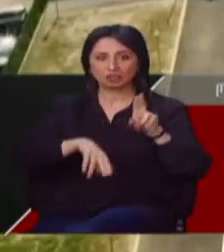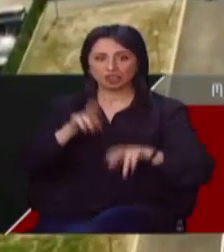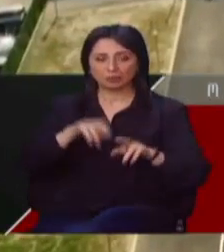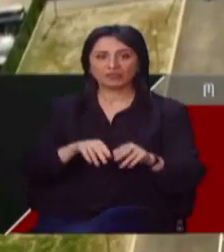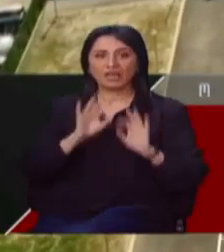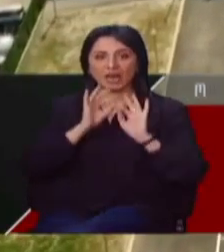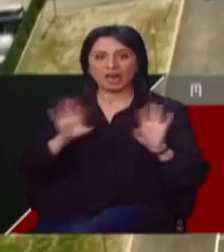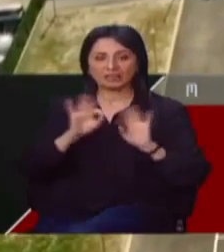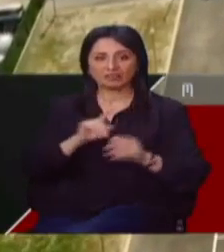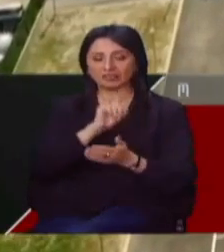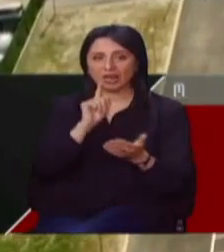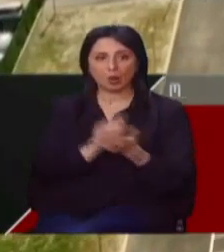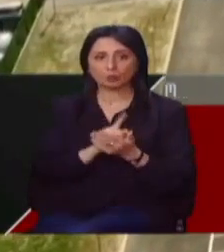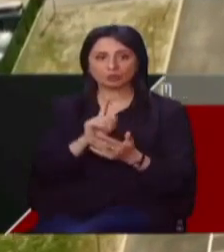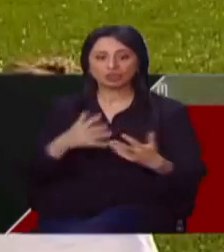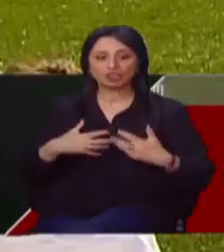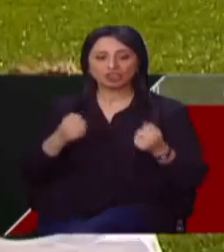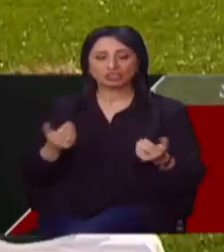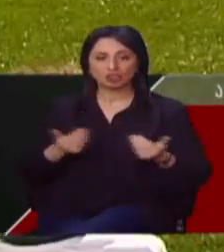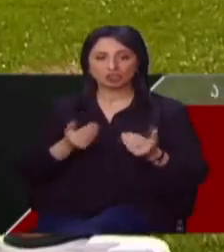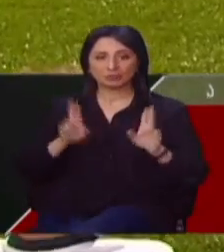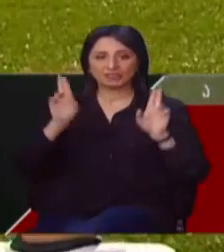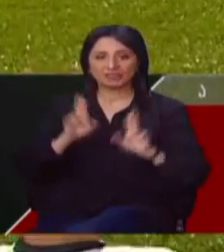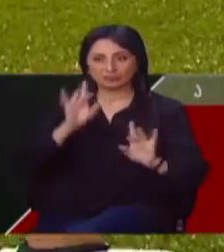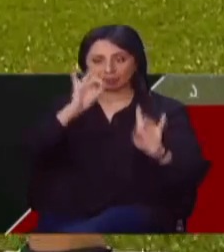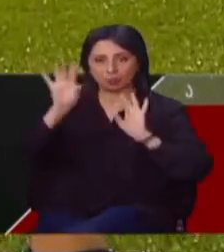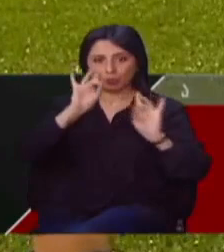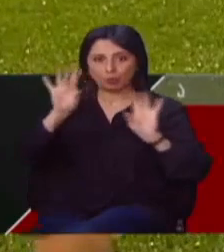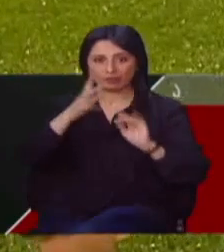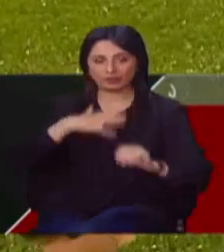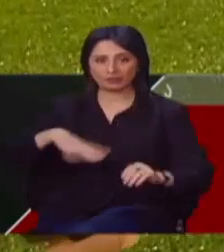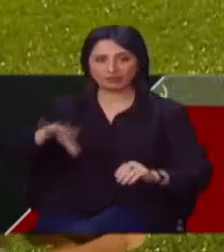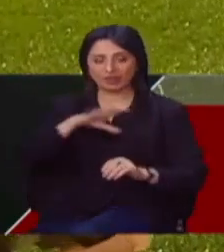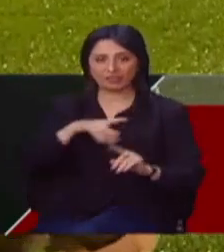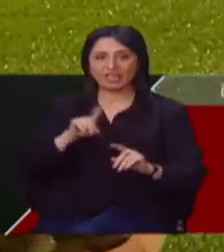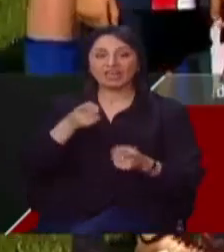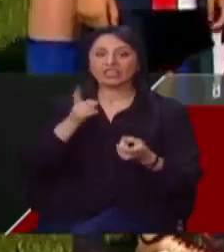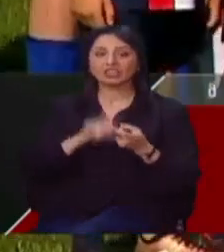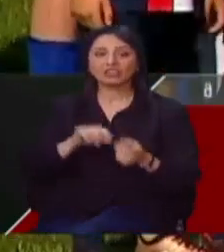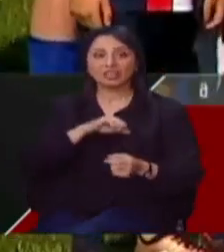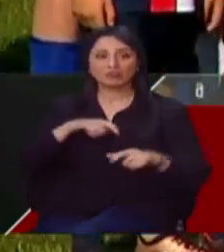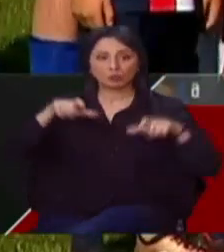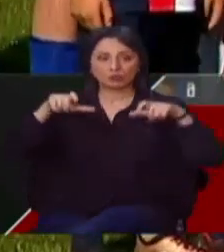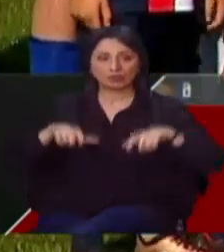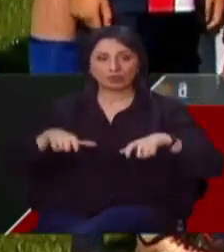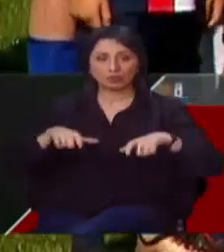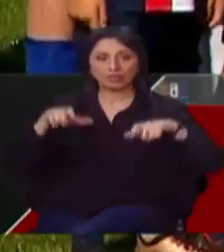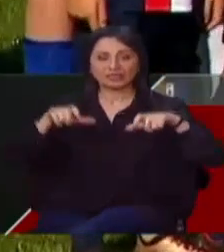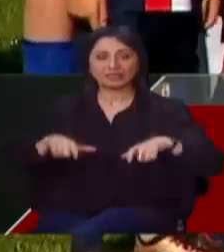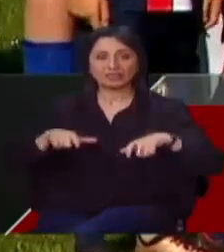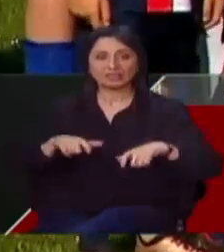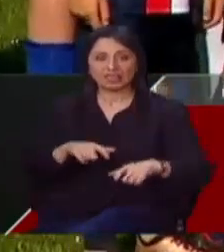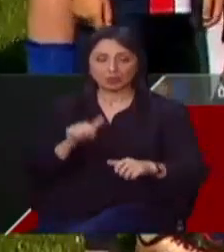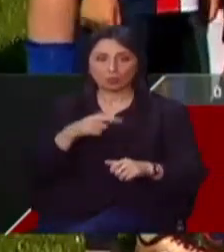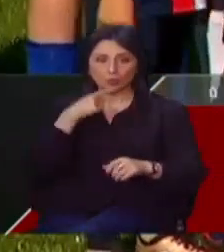და განაცხადა, რომ აუცილებელია ჯანსაღი ცხოვრების წესის პოპულარიზაცია ქვეყანაში. თავად სტადიონს. სტადიონი,